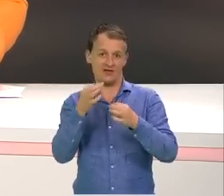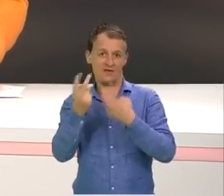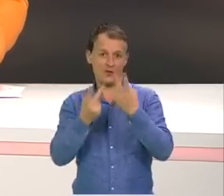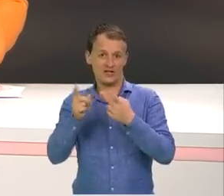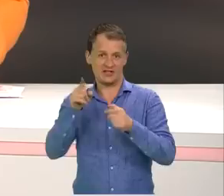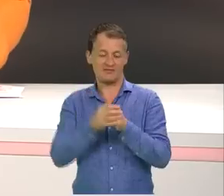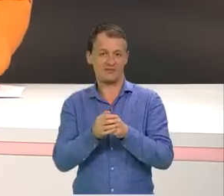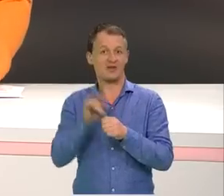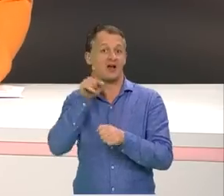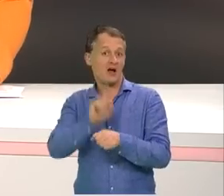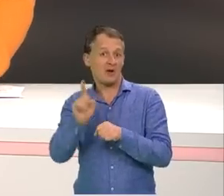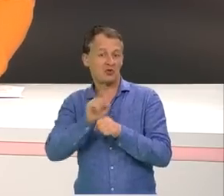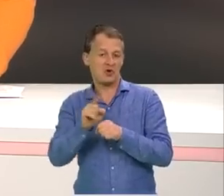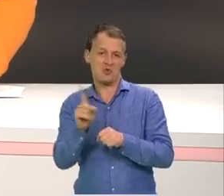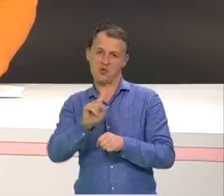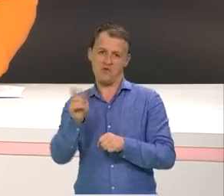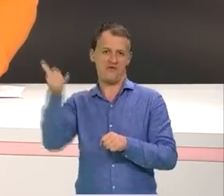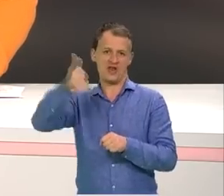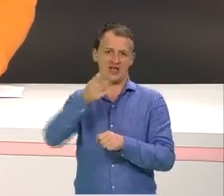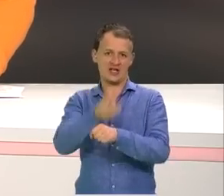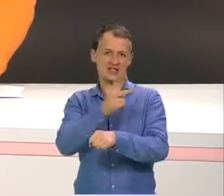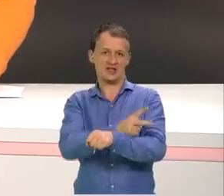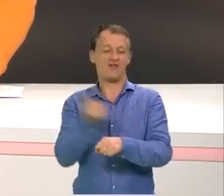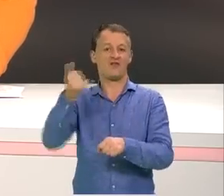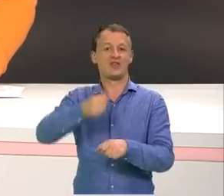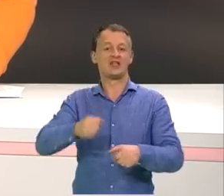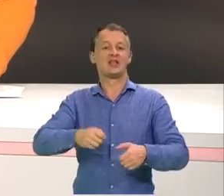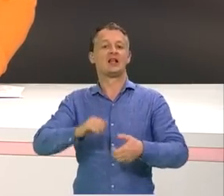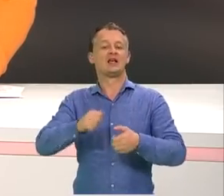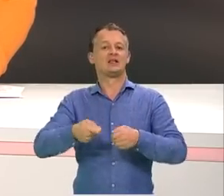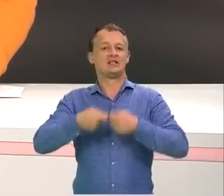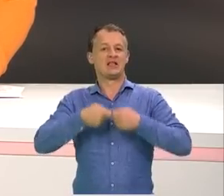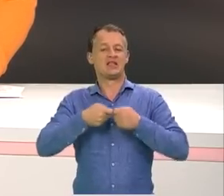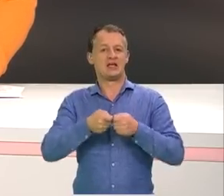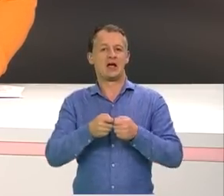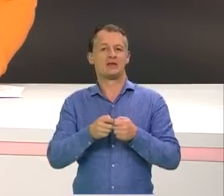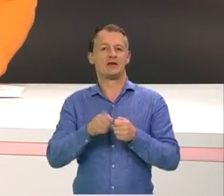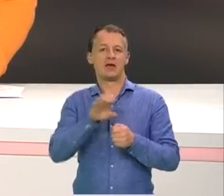folosească. Aparatura nu vine de la stat, ci de la sindicatul Europol, care le-a primit ca donație.